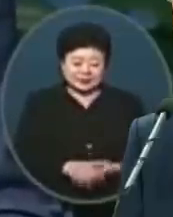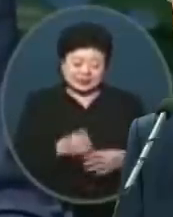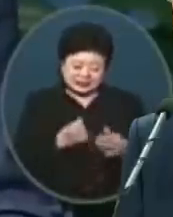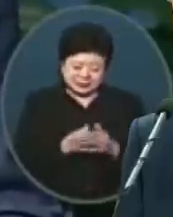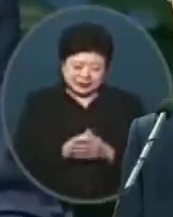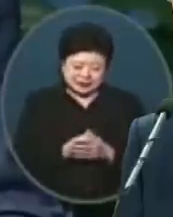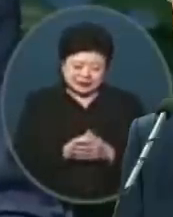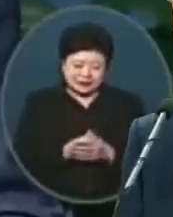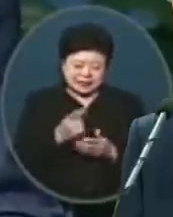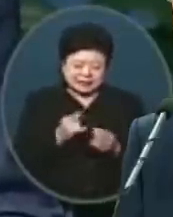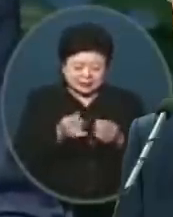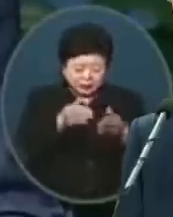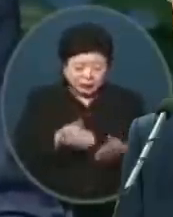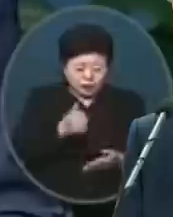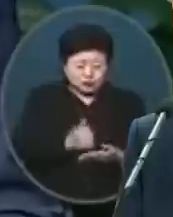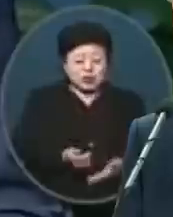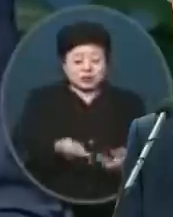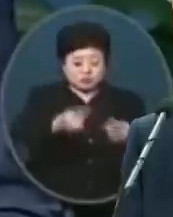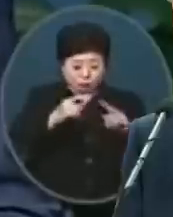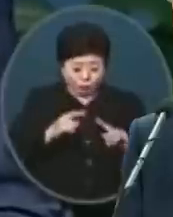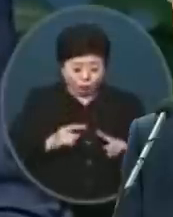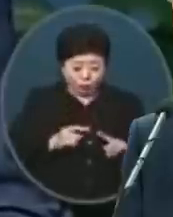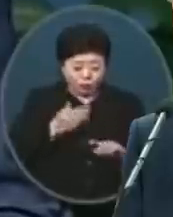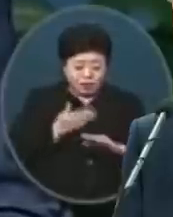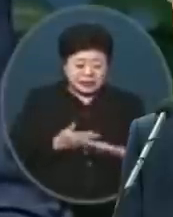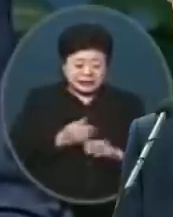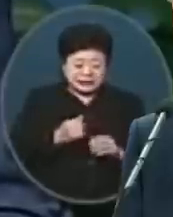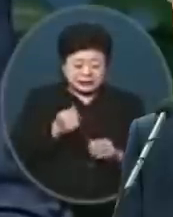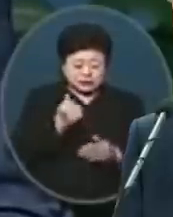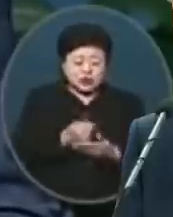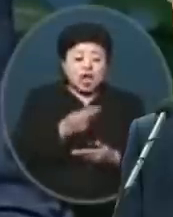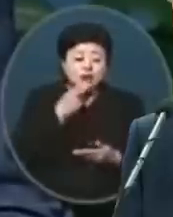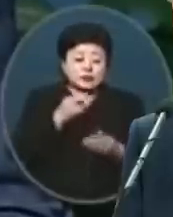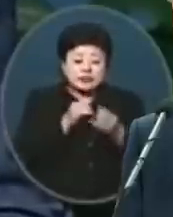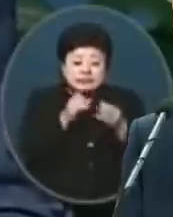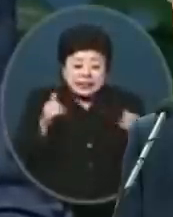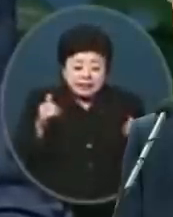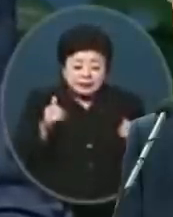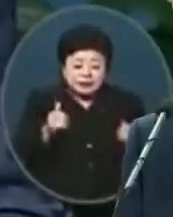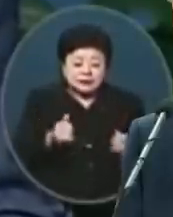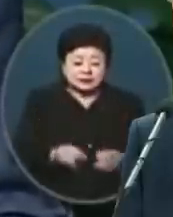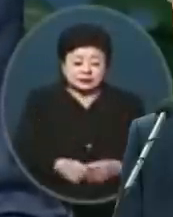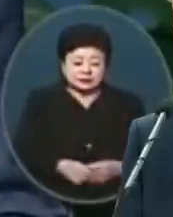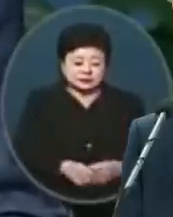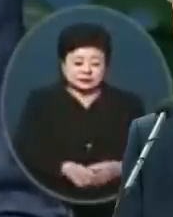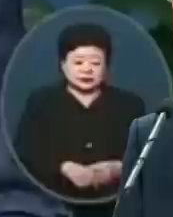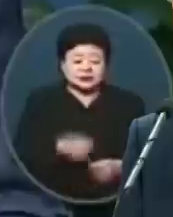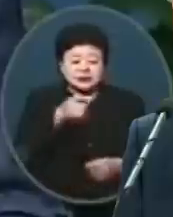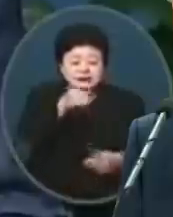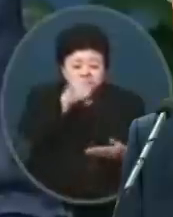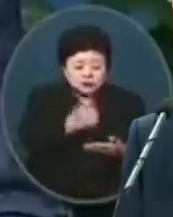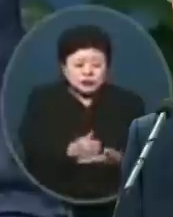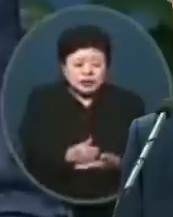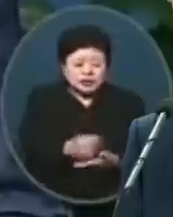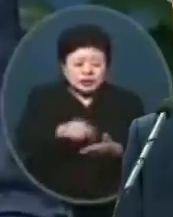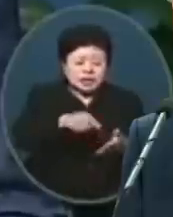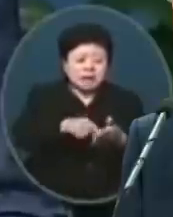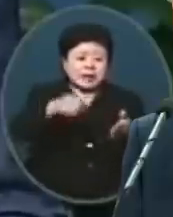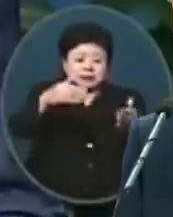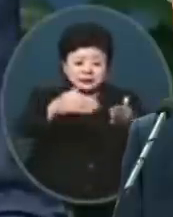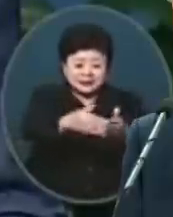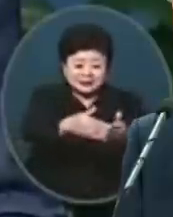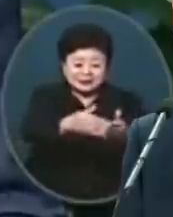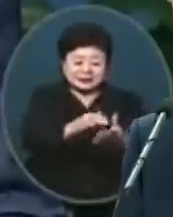그러므로 한 사람을 통해서 죄가 들어왔고 다른 한 사람 죄 없는 사람이 그 죄를 다 청산해 주신